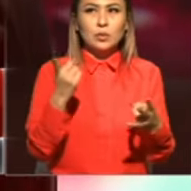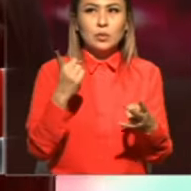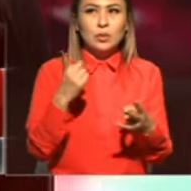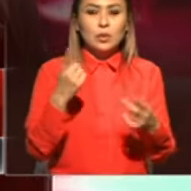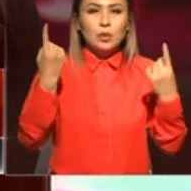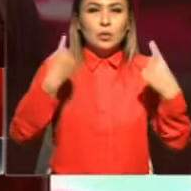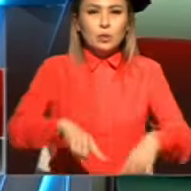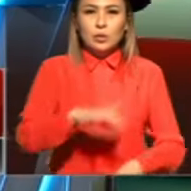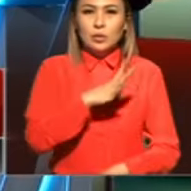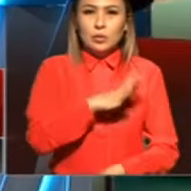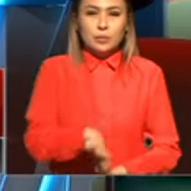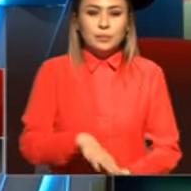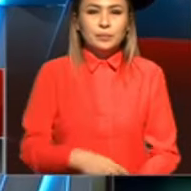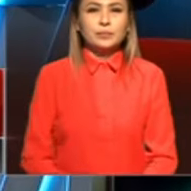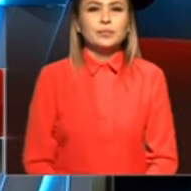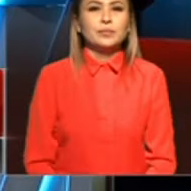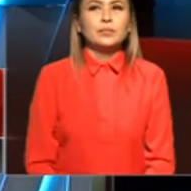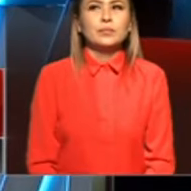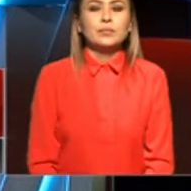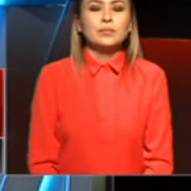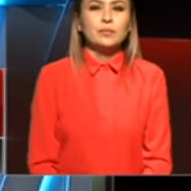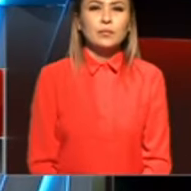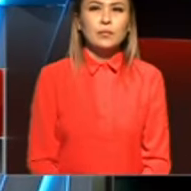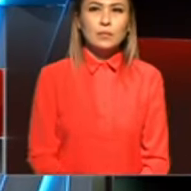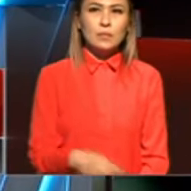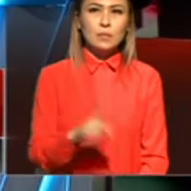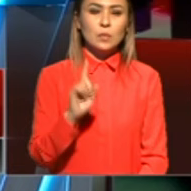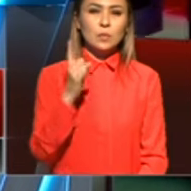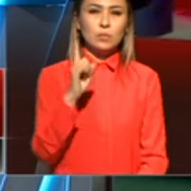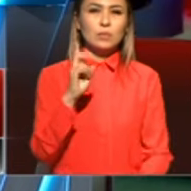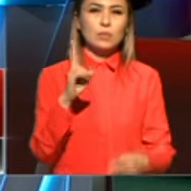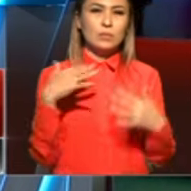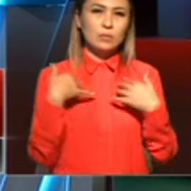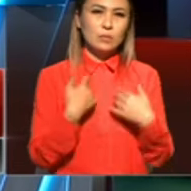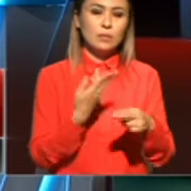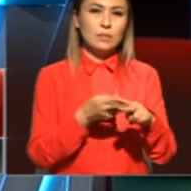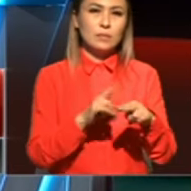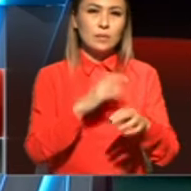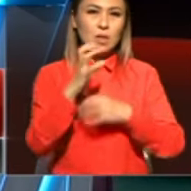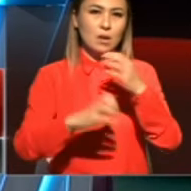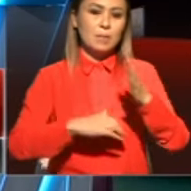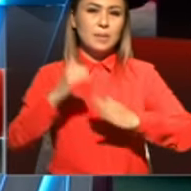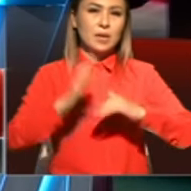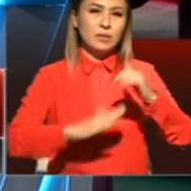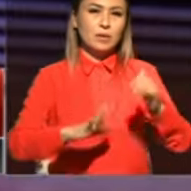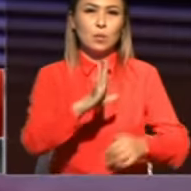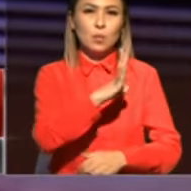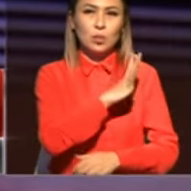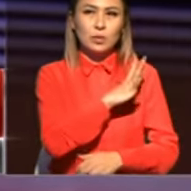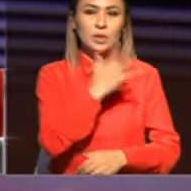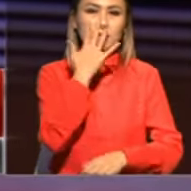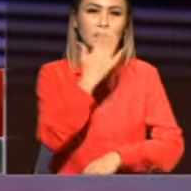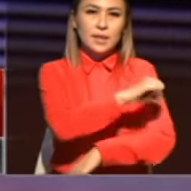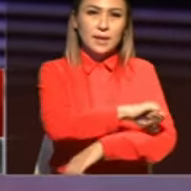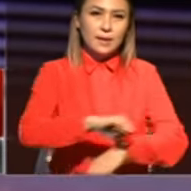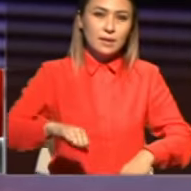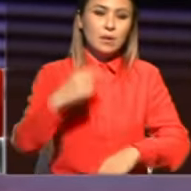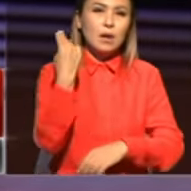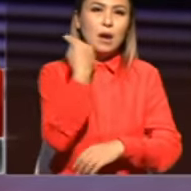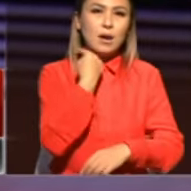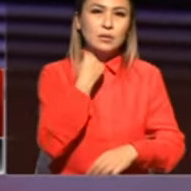дағдарыс болмас үшін, қаржы дағдарысына жол бермеу үшін. Өйткені өкінішке орай әлемдік тәжірибеде болды ол. Яғни сыртқы